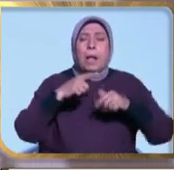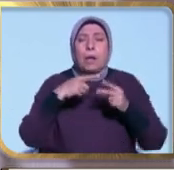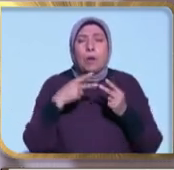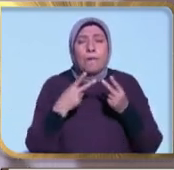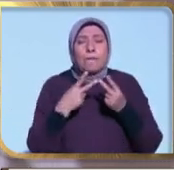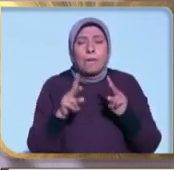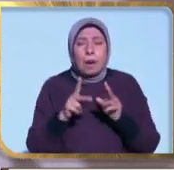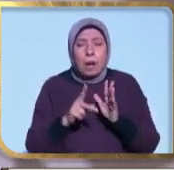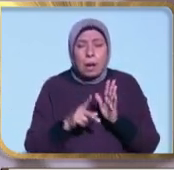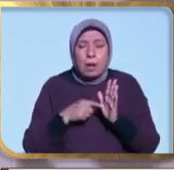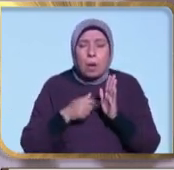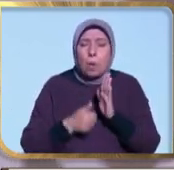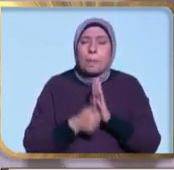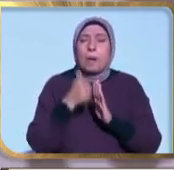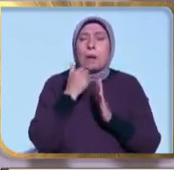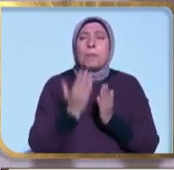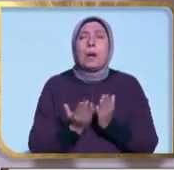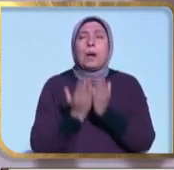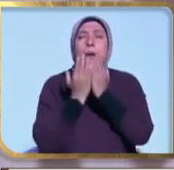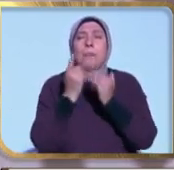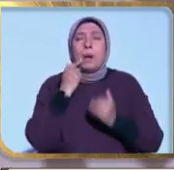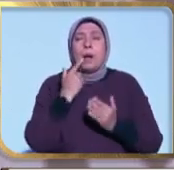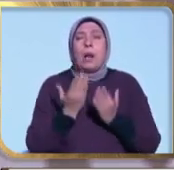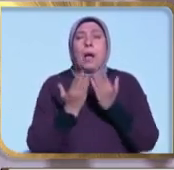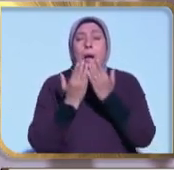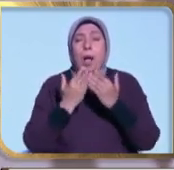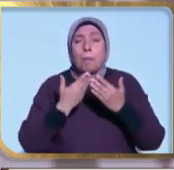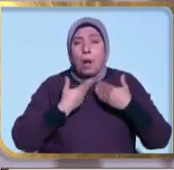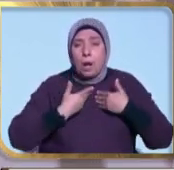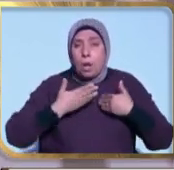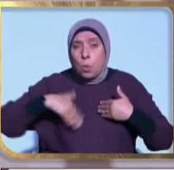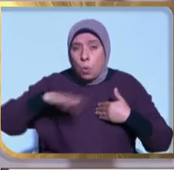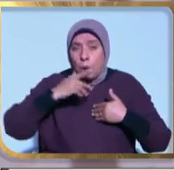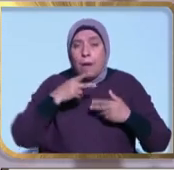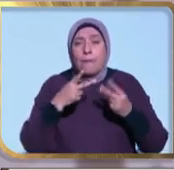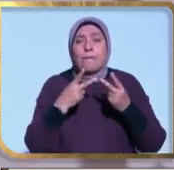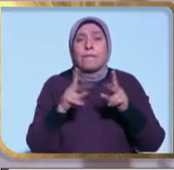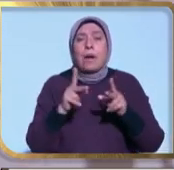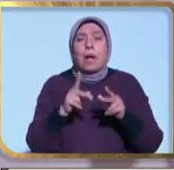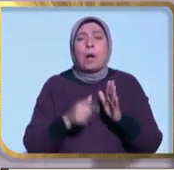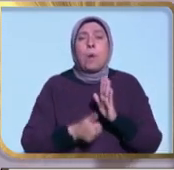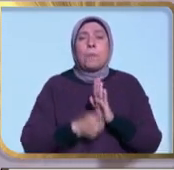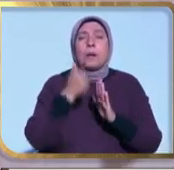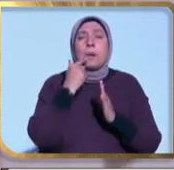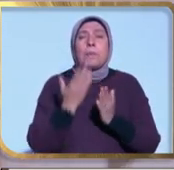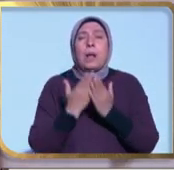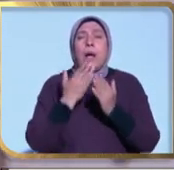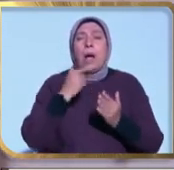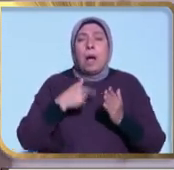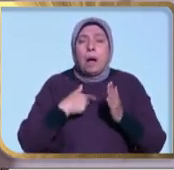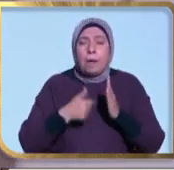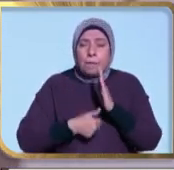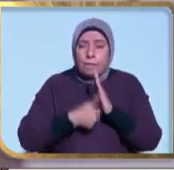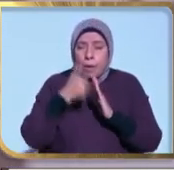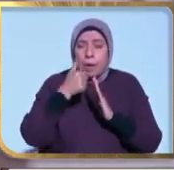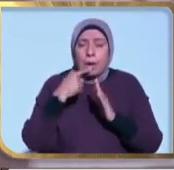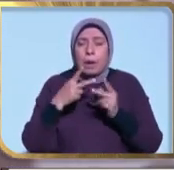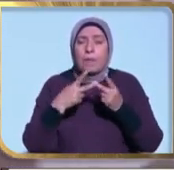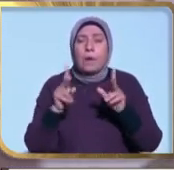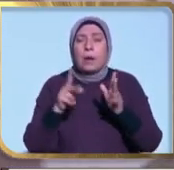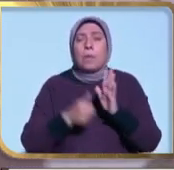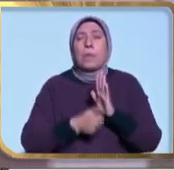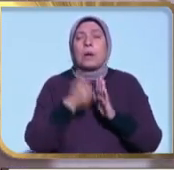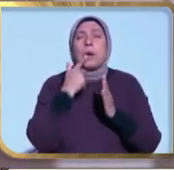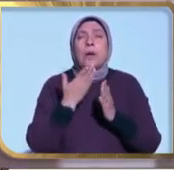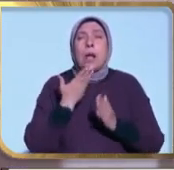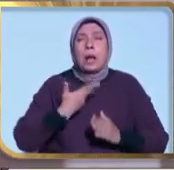ومخرجا اللهم اجعل لنا ولهم فرجا ومخرجا اللهم اجعل لنا ولهم فرجا ومخرجا